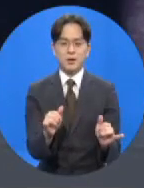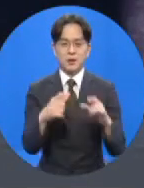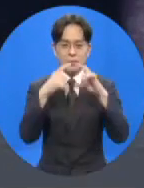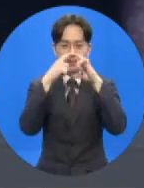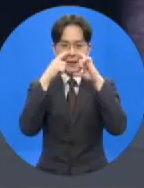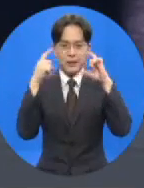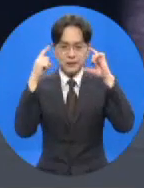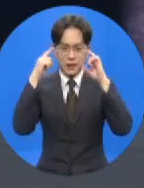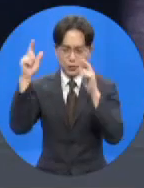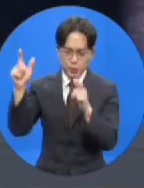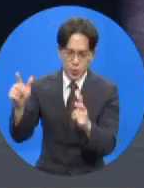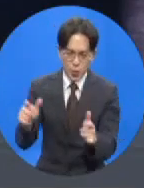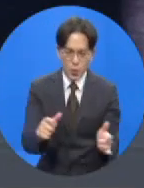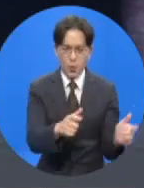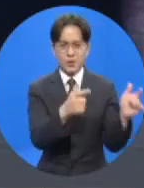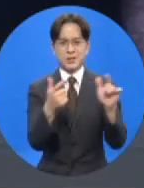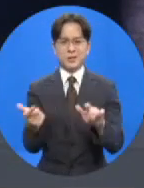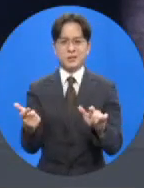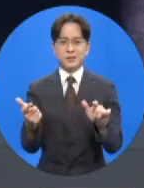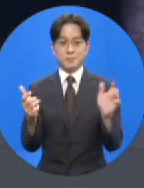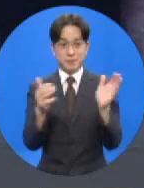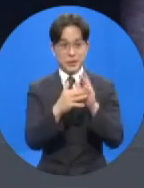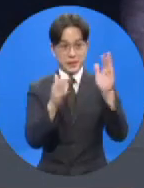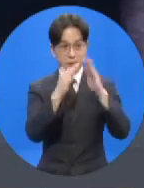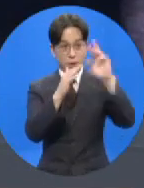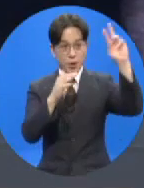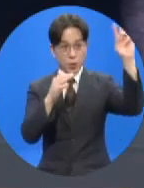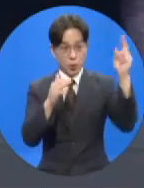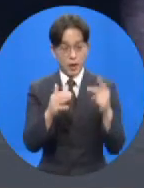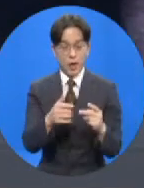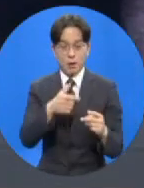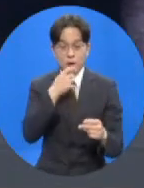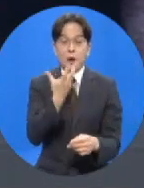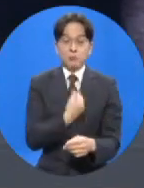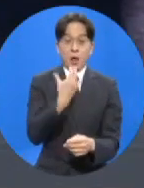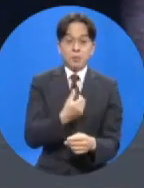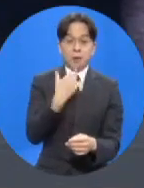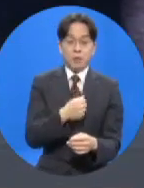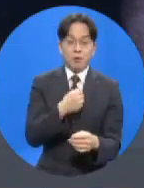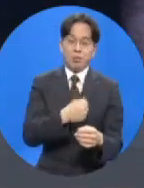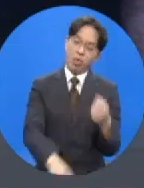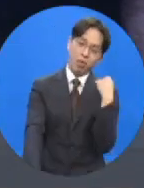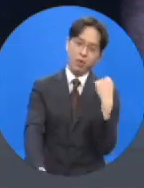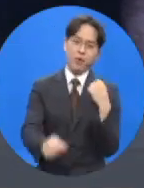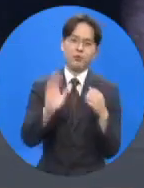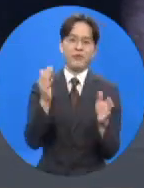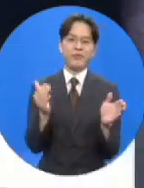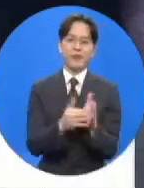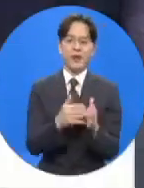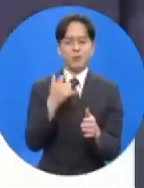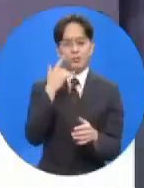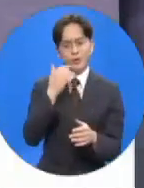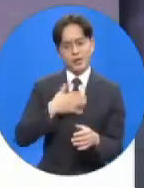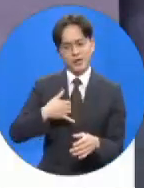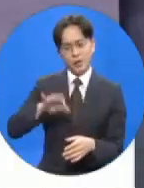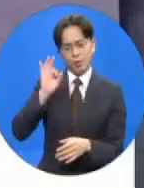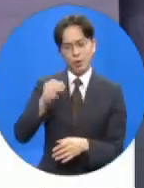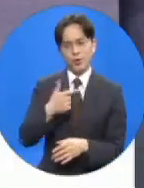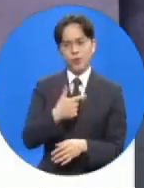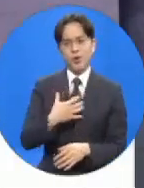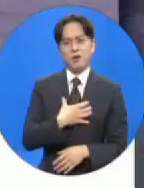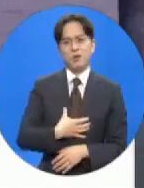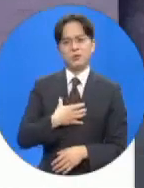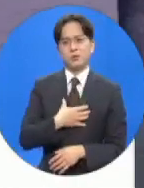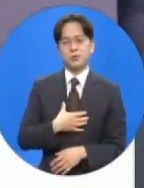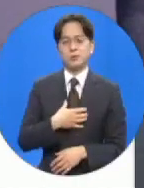참고 마스크를 쓴 우리 아이들. 참 대견합니다. 어린 아이들마저 이런데 철이 없다 못해